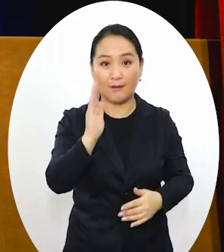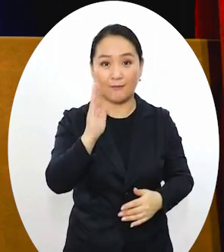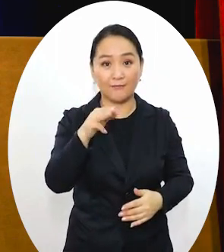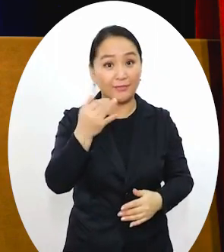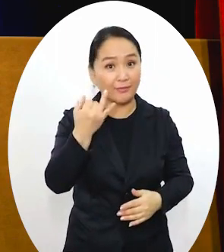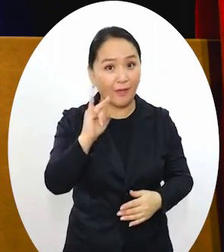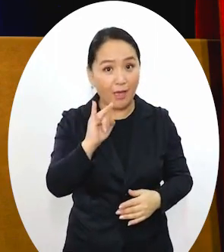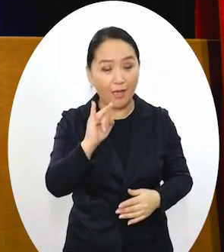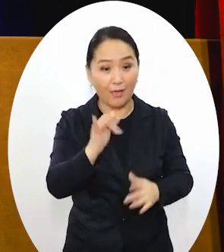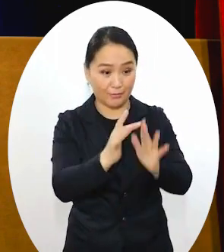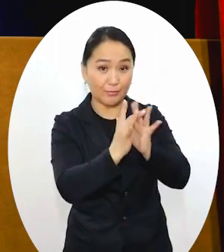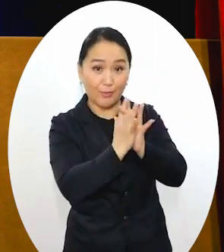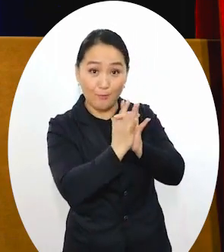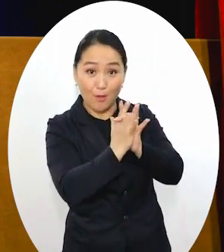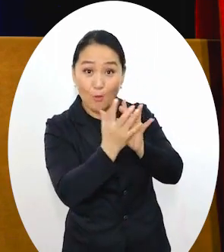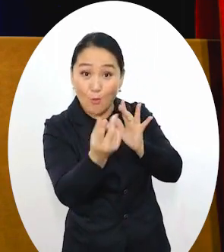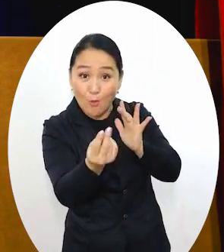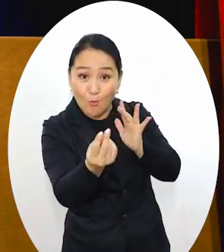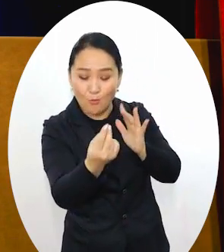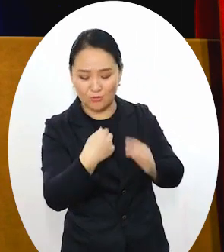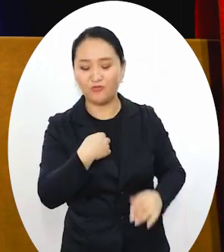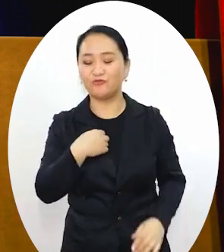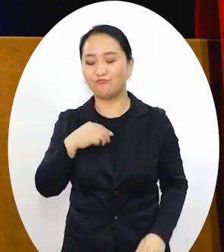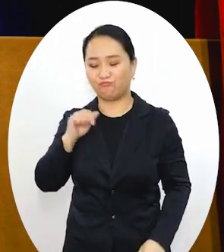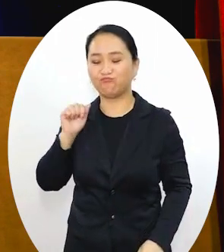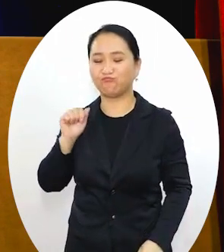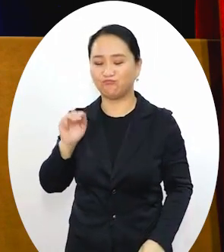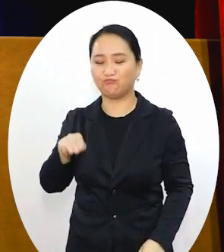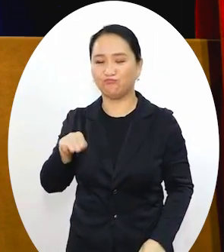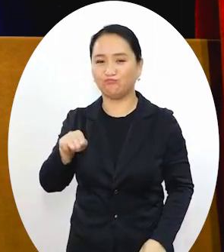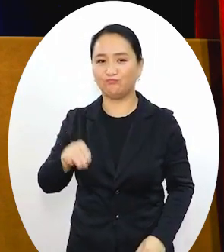Хавтгаа мөн биз дээ. Тийм.